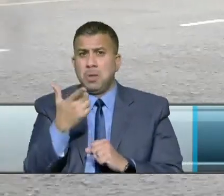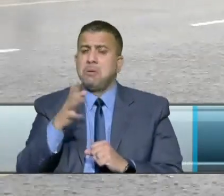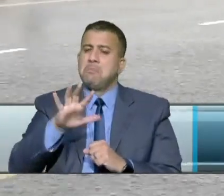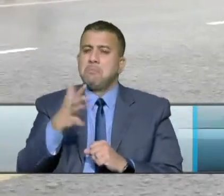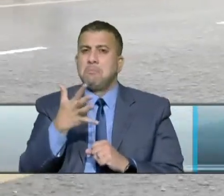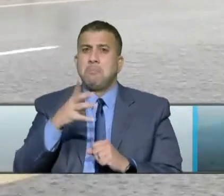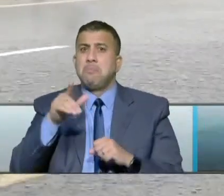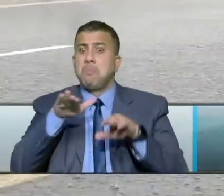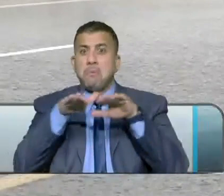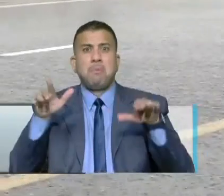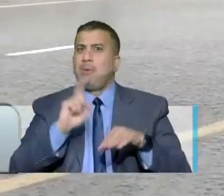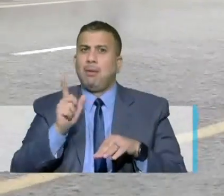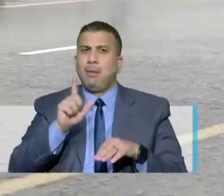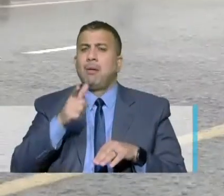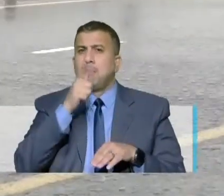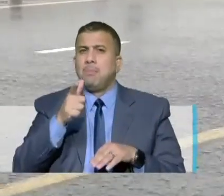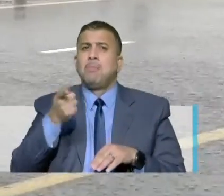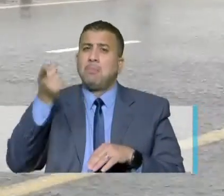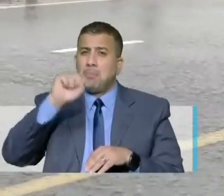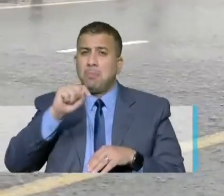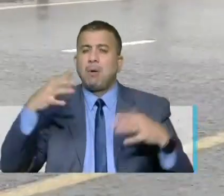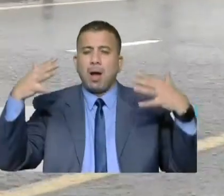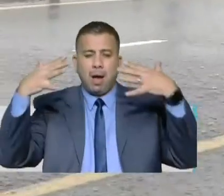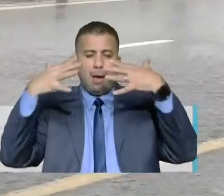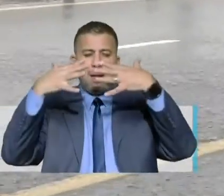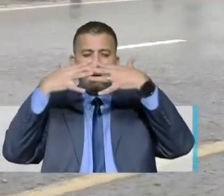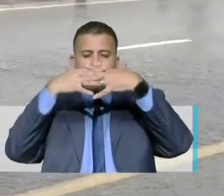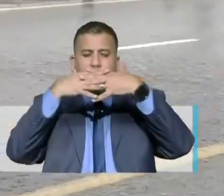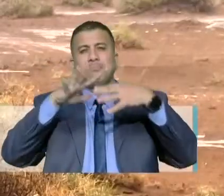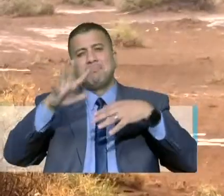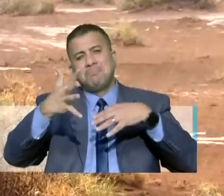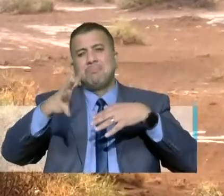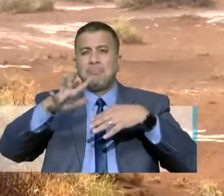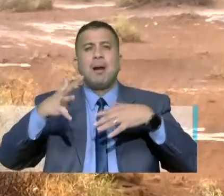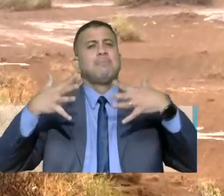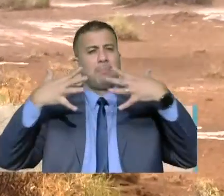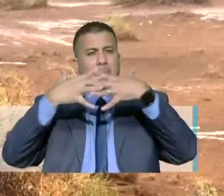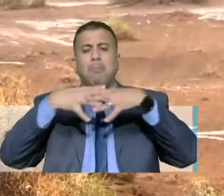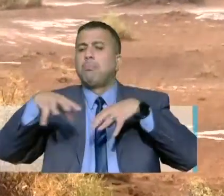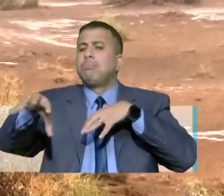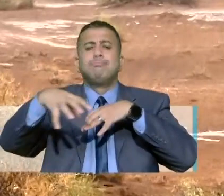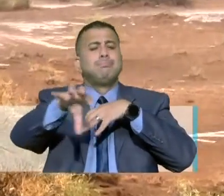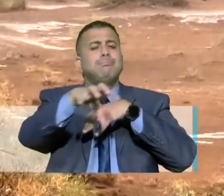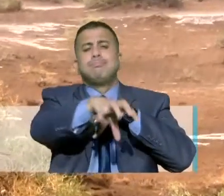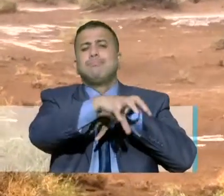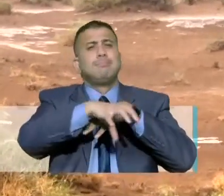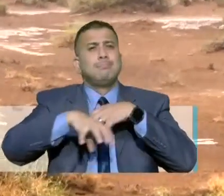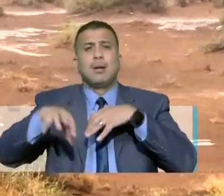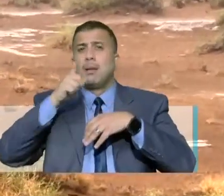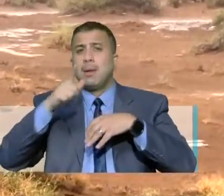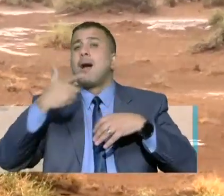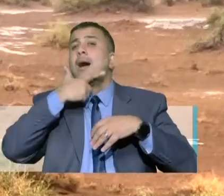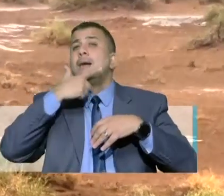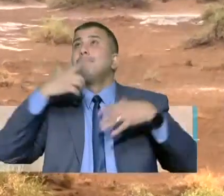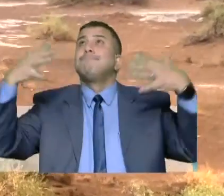الاستقرار الجوي اذ يكون طقس الغد غائما جزئيا الى غائما احيانا على مناطق مت رقه تتخللها بعض